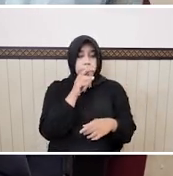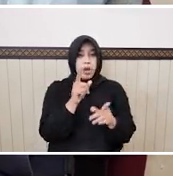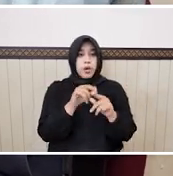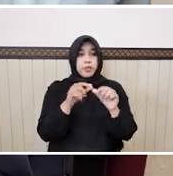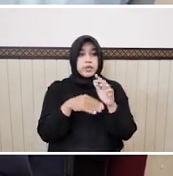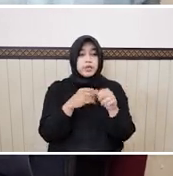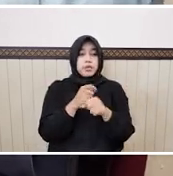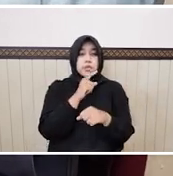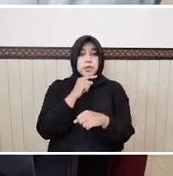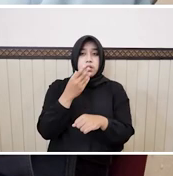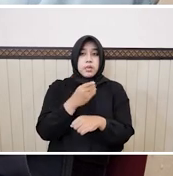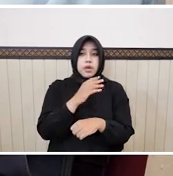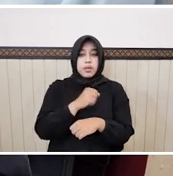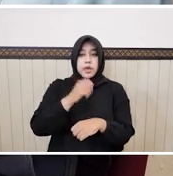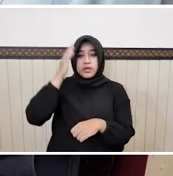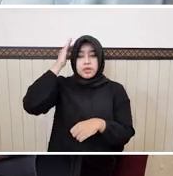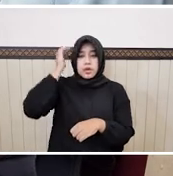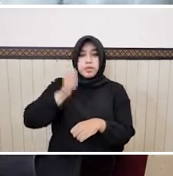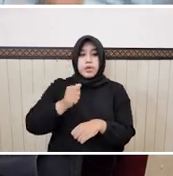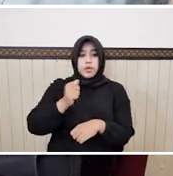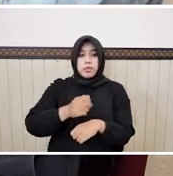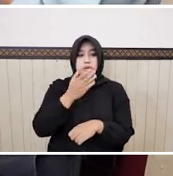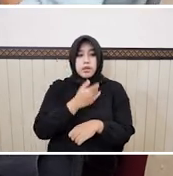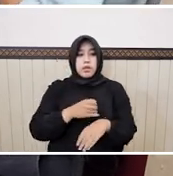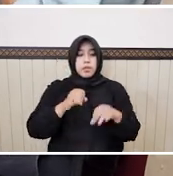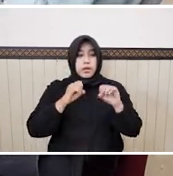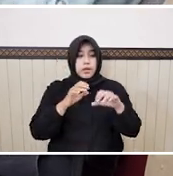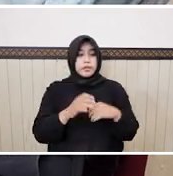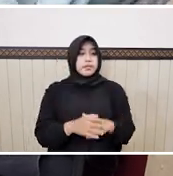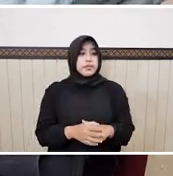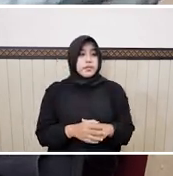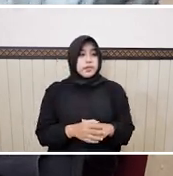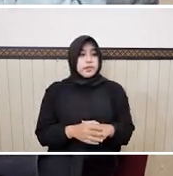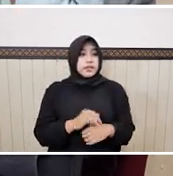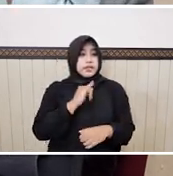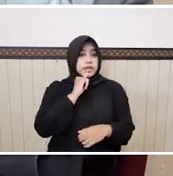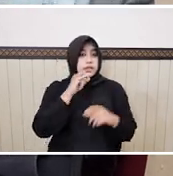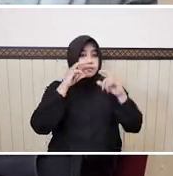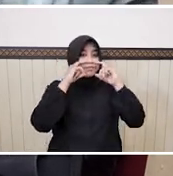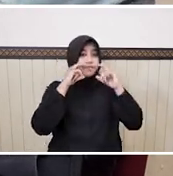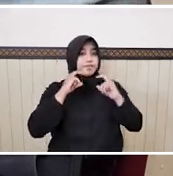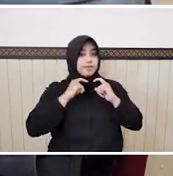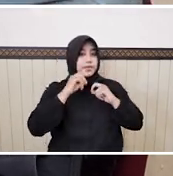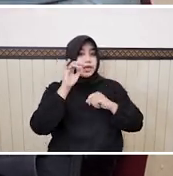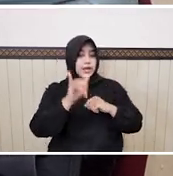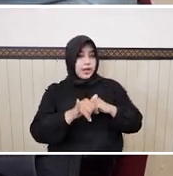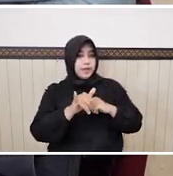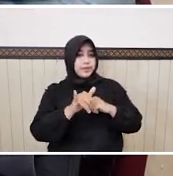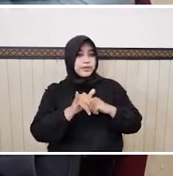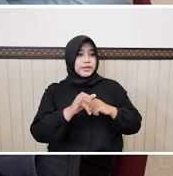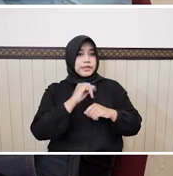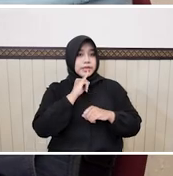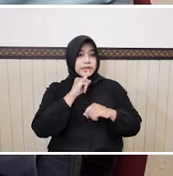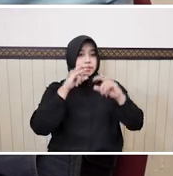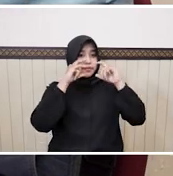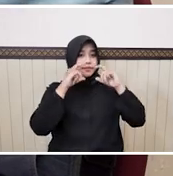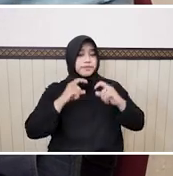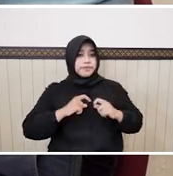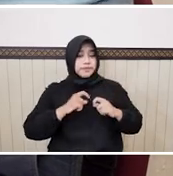nirohim Assalamualaikum warahmatullah wabarakatuh izin melepas Hai masker hahaha